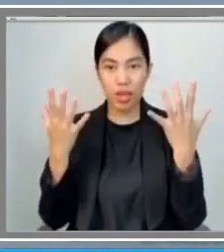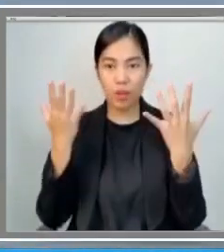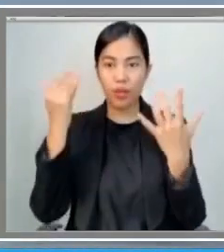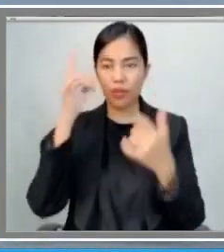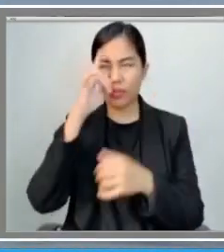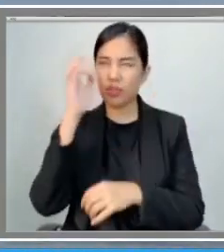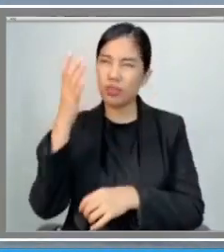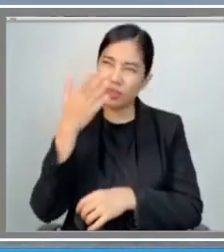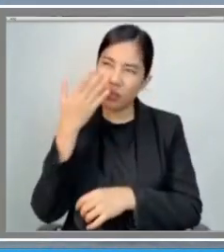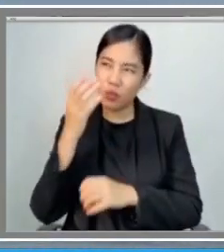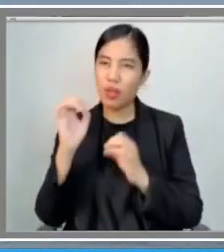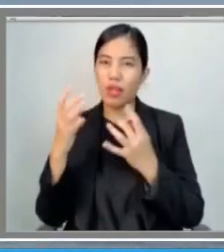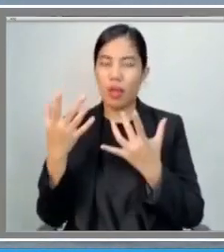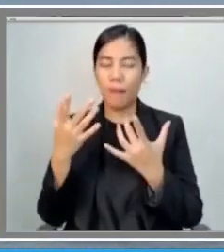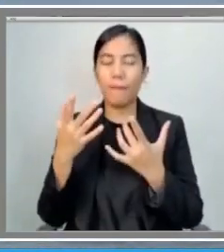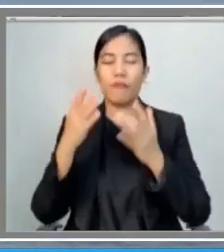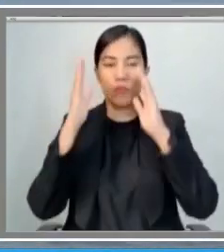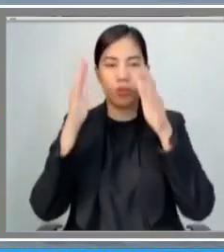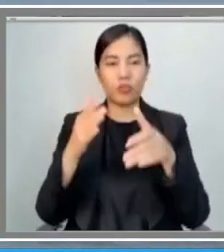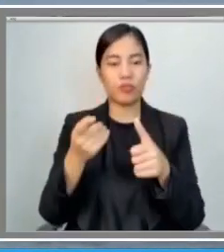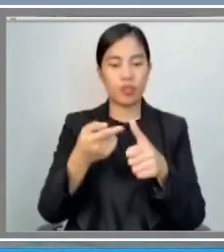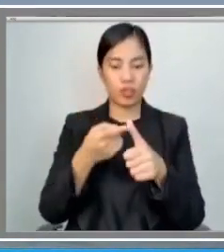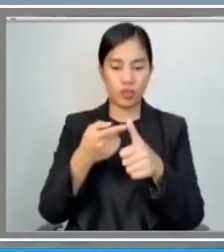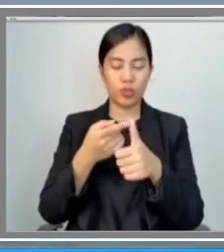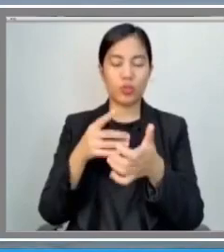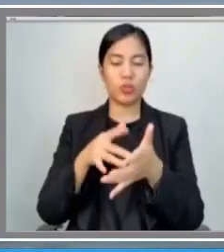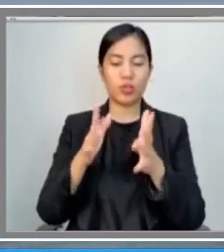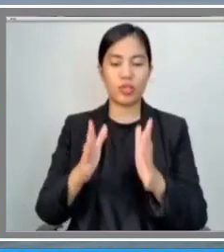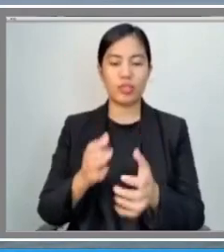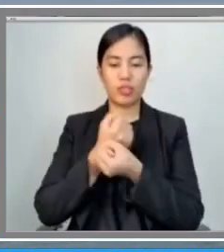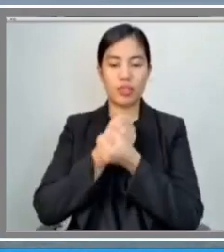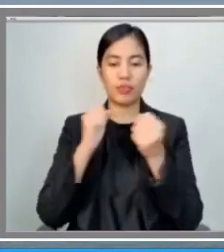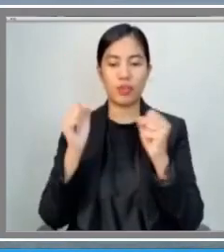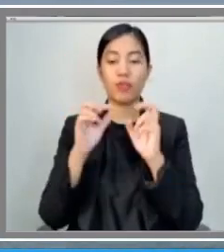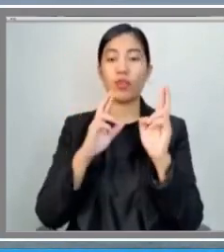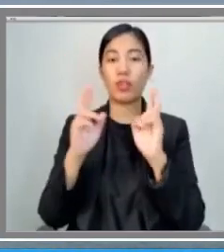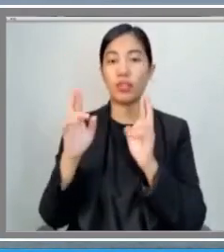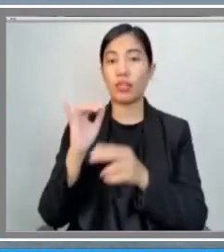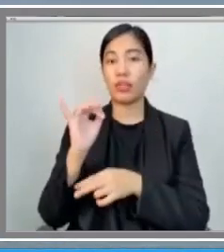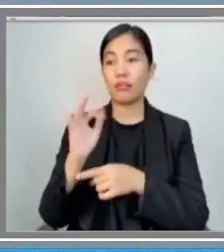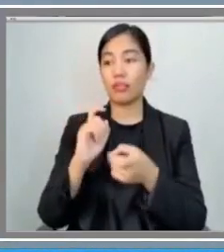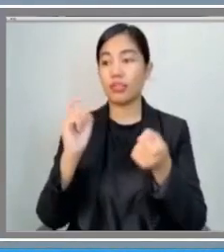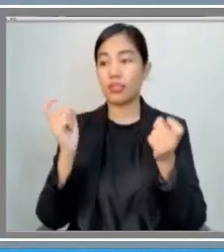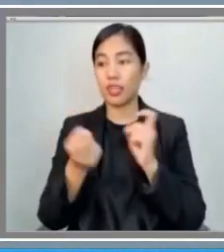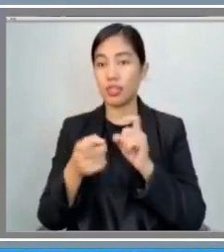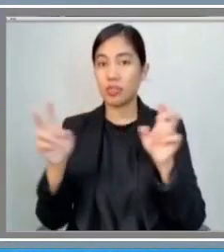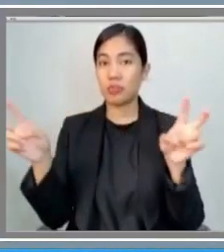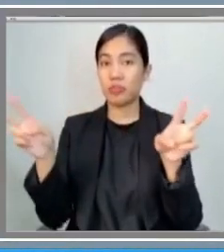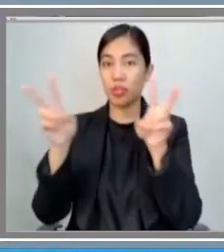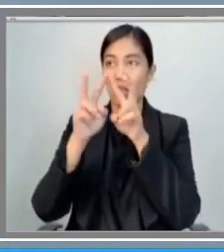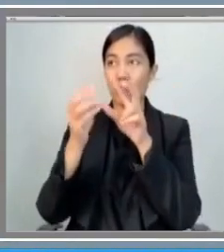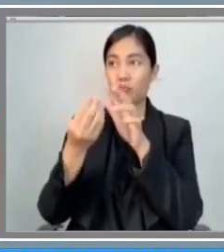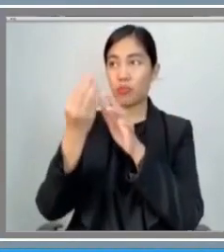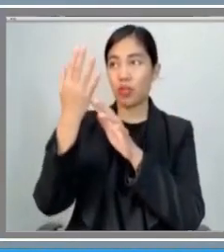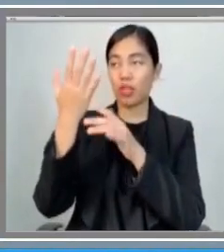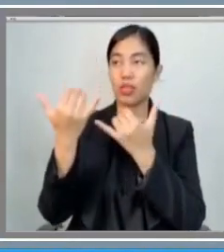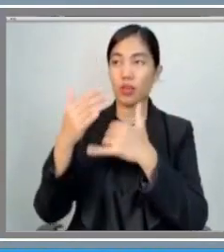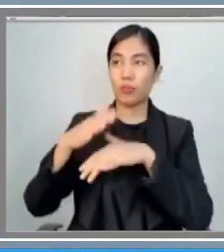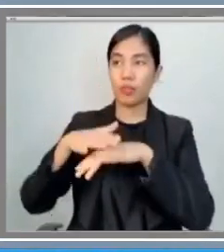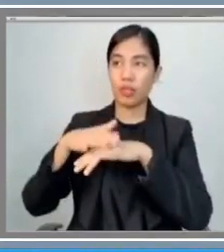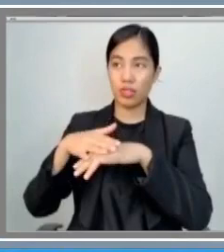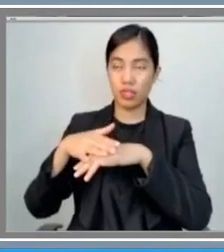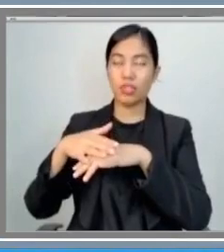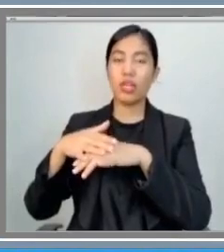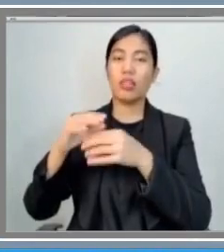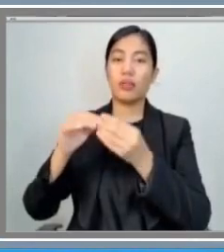kaligtasan ng mga mag-aaral nakahanda naman daw sila sa anumang pagbabago sa aktibidad ng bulkan na nasa alert level 1 pa rin samantala